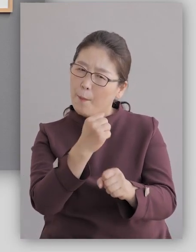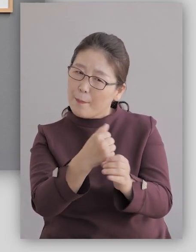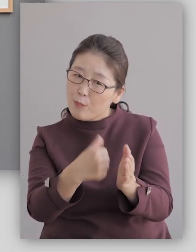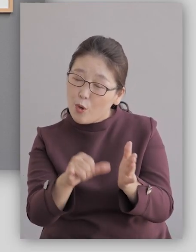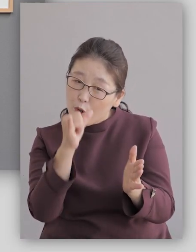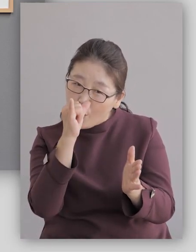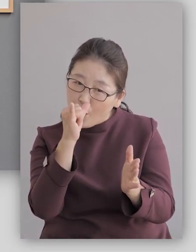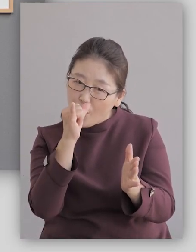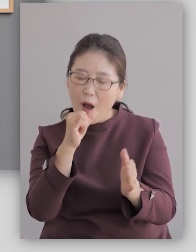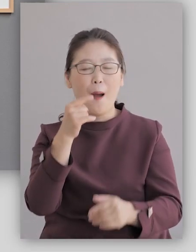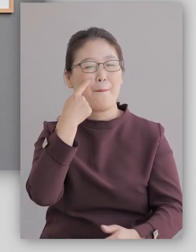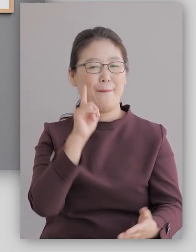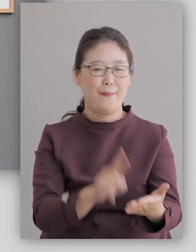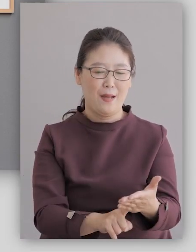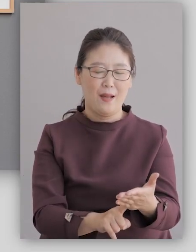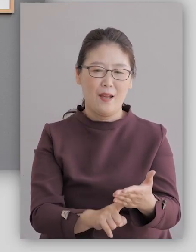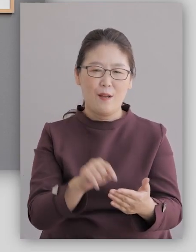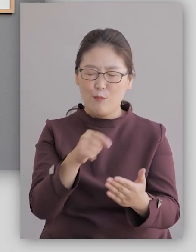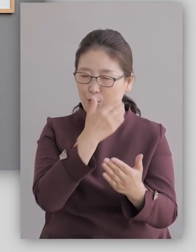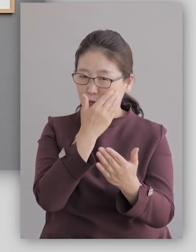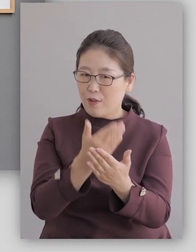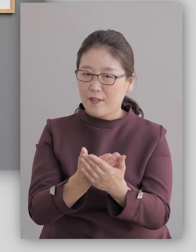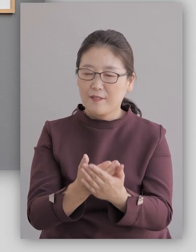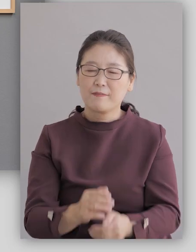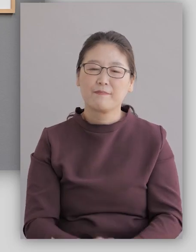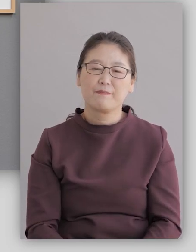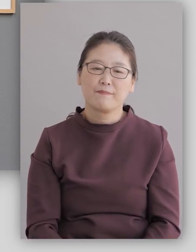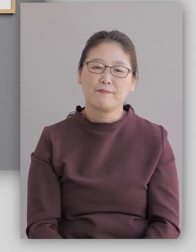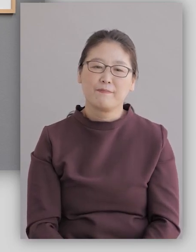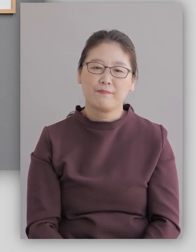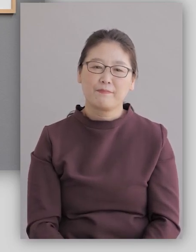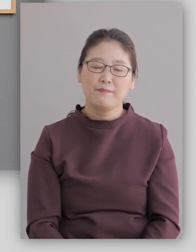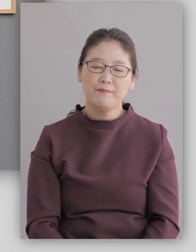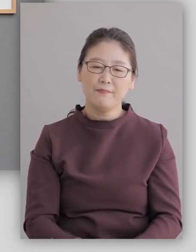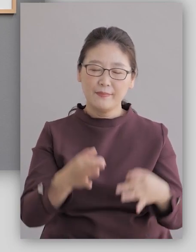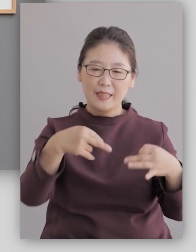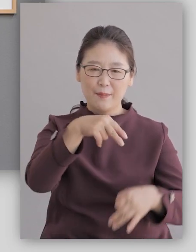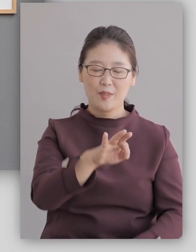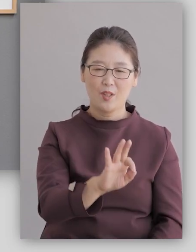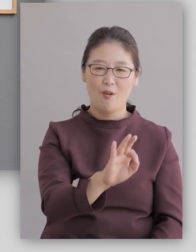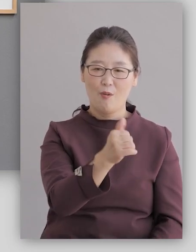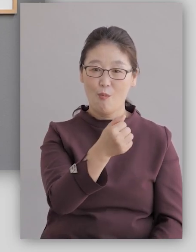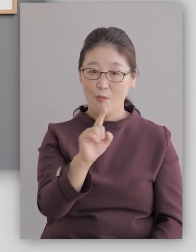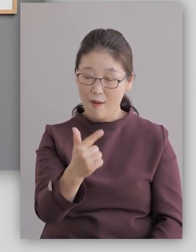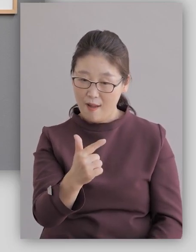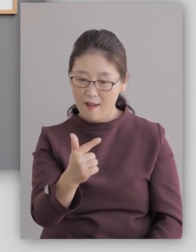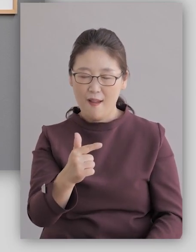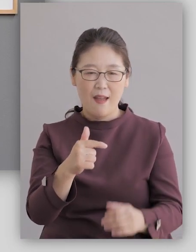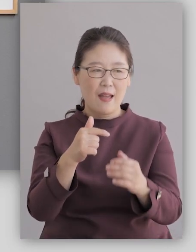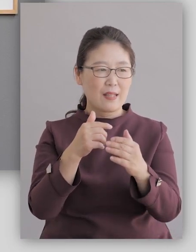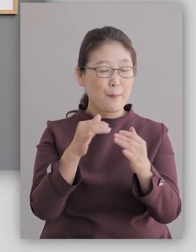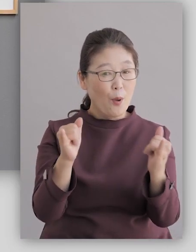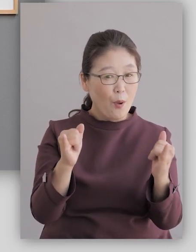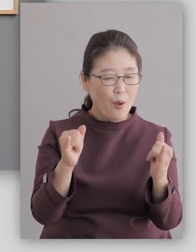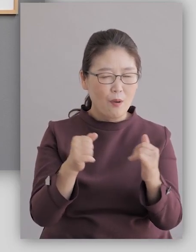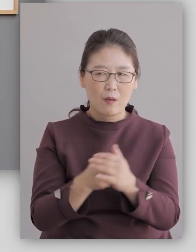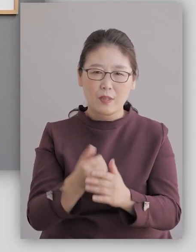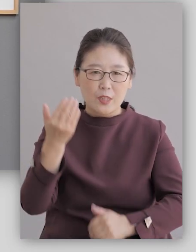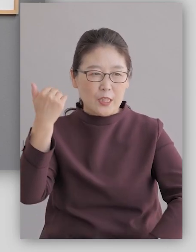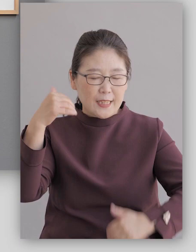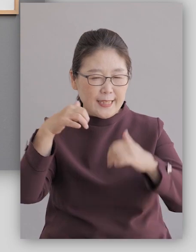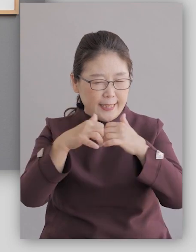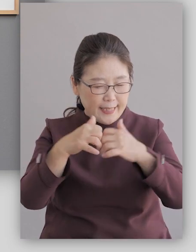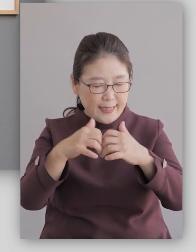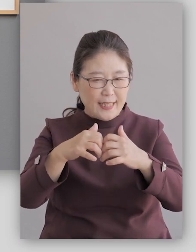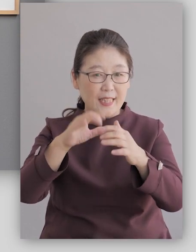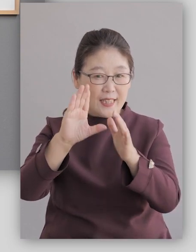수 있었습니다. 아주 소중한 작품인데요. 김성한 작가가 전쟁 시기에